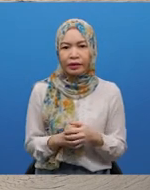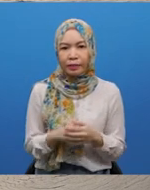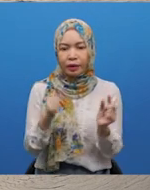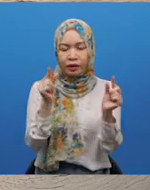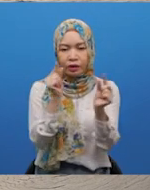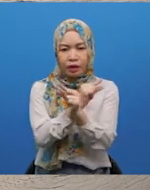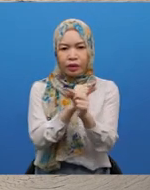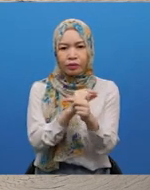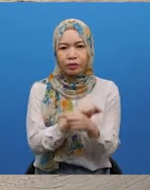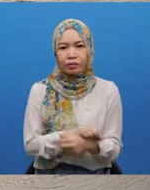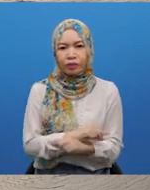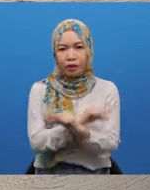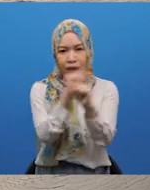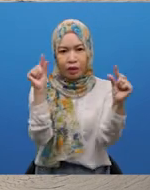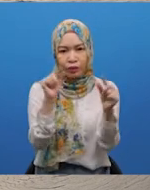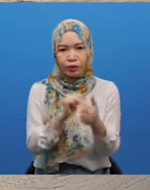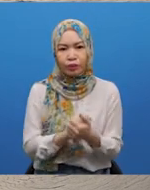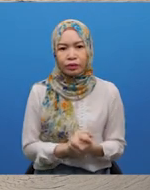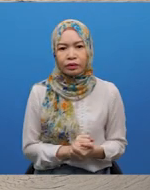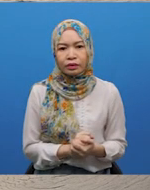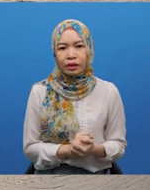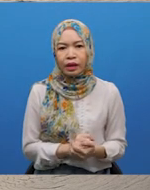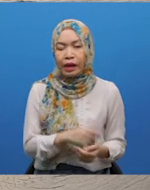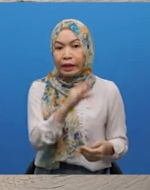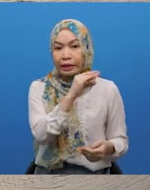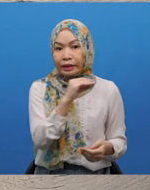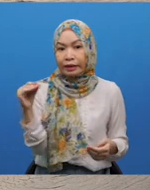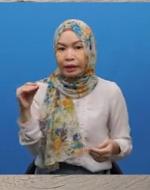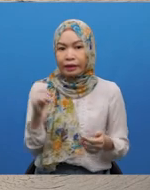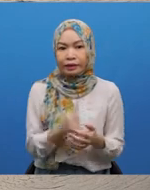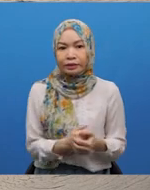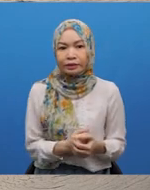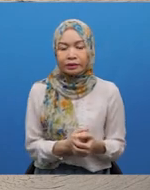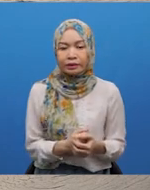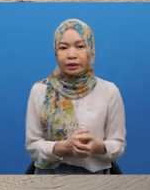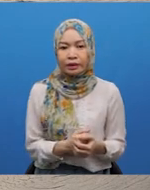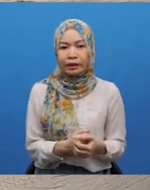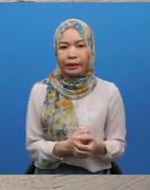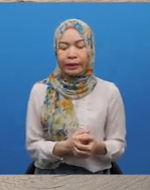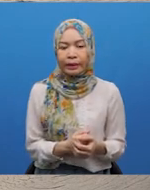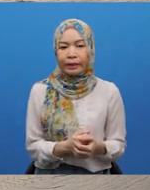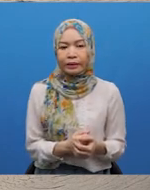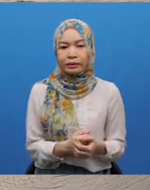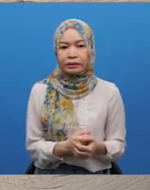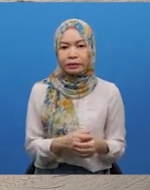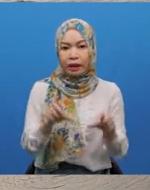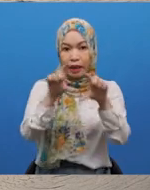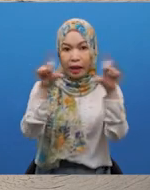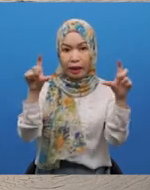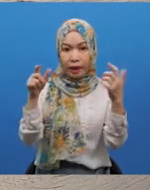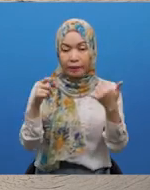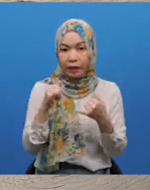tanpa arah tujuan. Manakala, dalam rangkap terakhir, penyair menyatakan